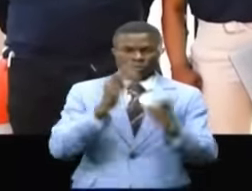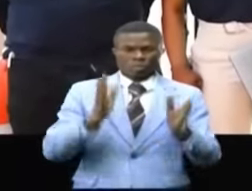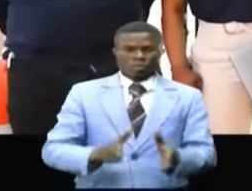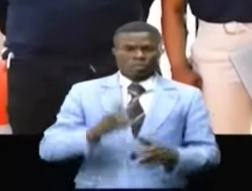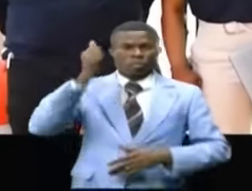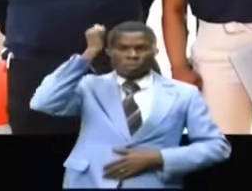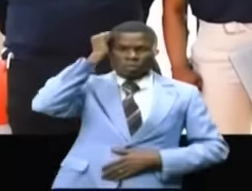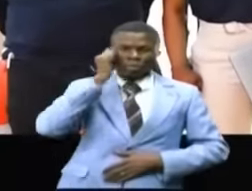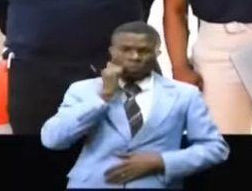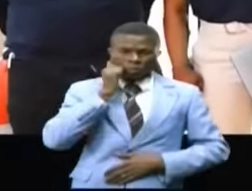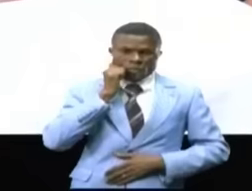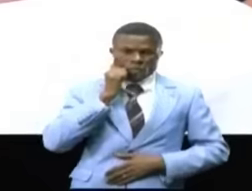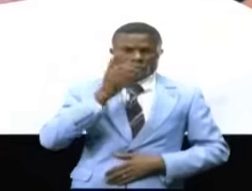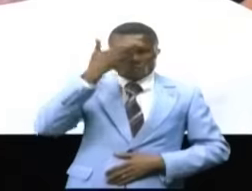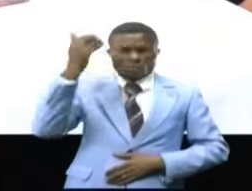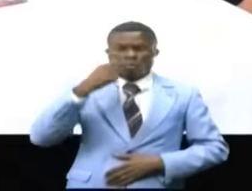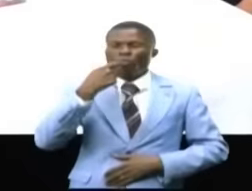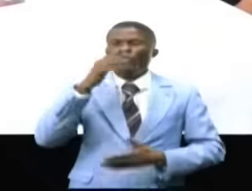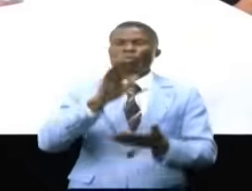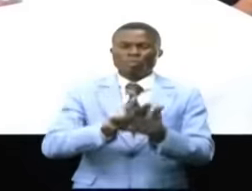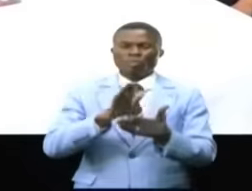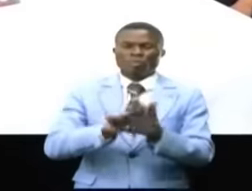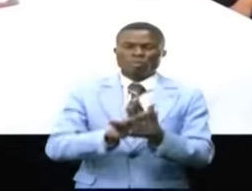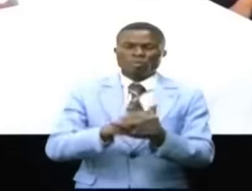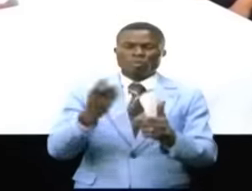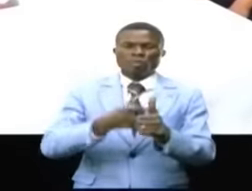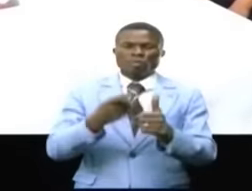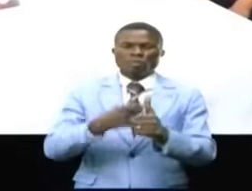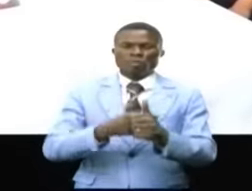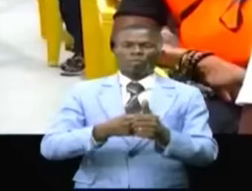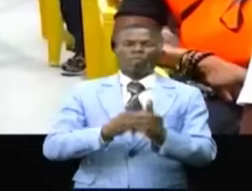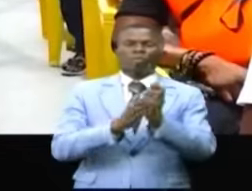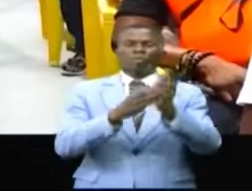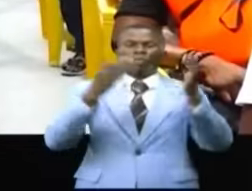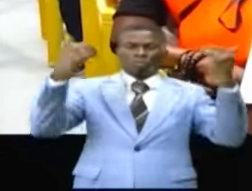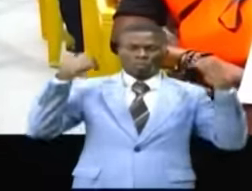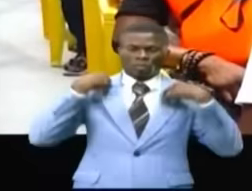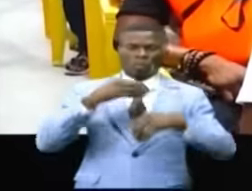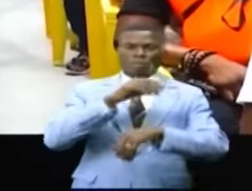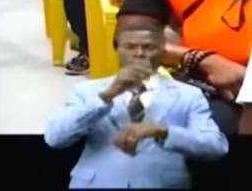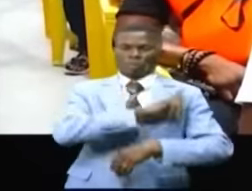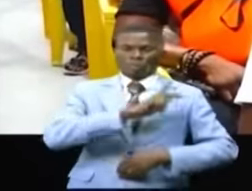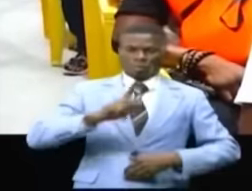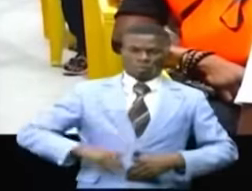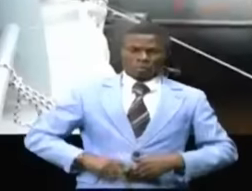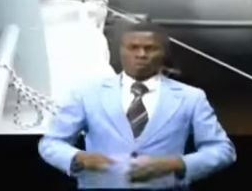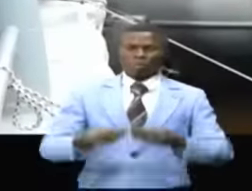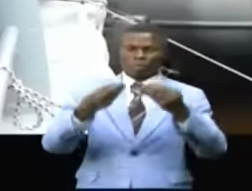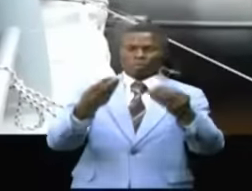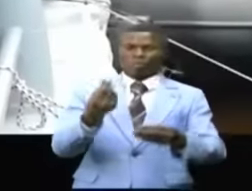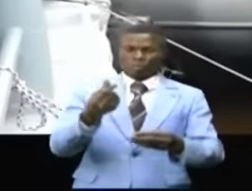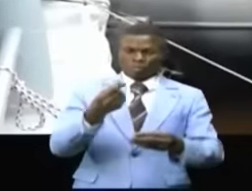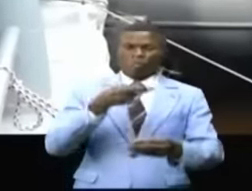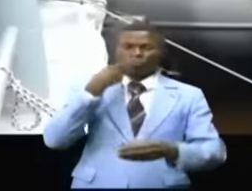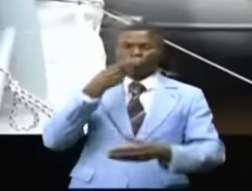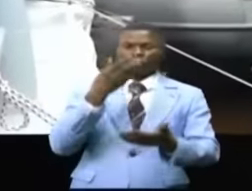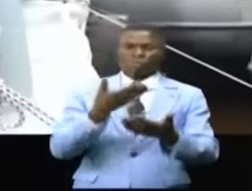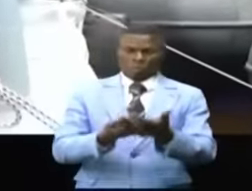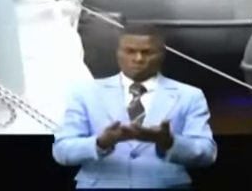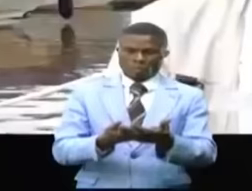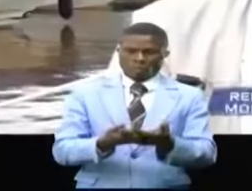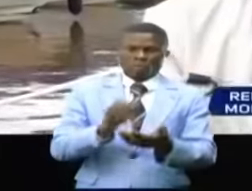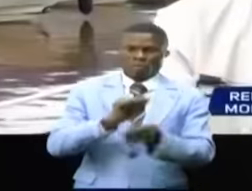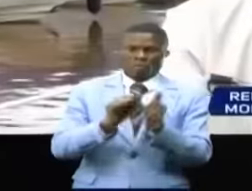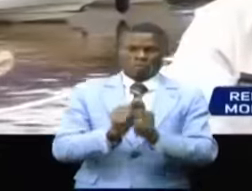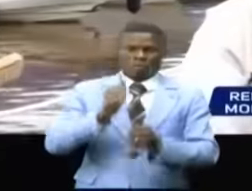navigant n'a pas tari d'éloge à l'endroit de la hiérarchie de la CENI qui lui a offert les moyens de s'exprimer sur le